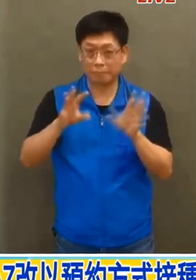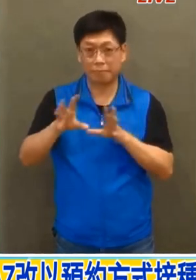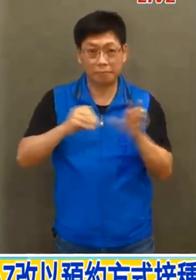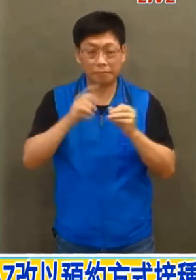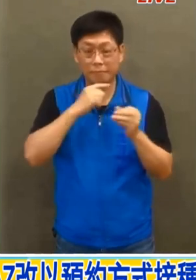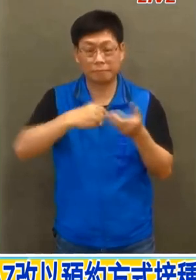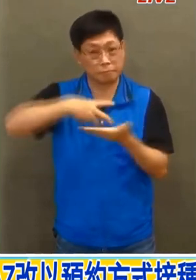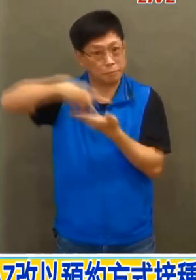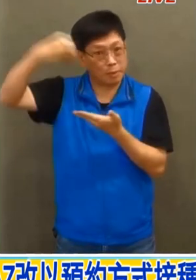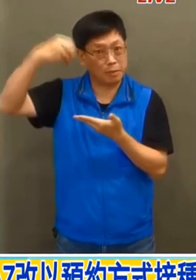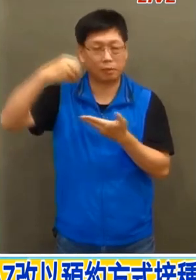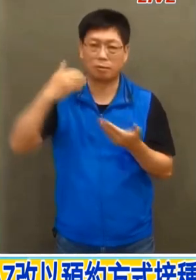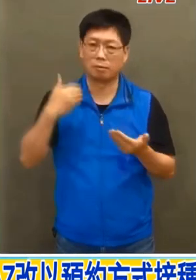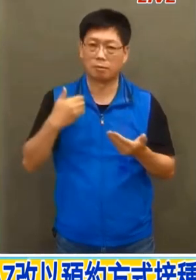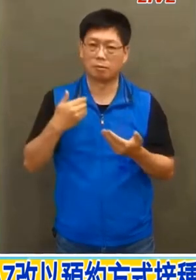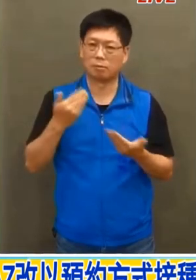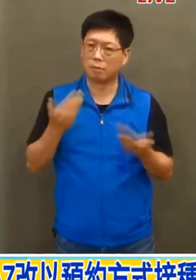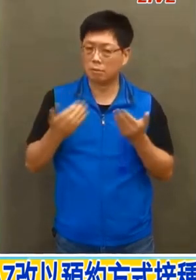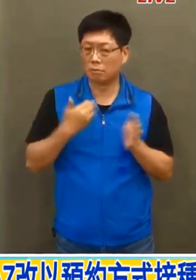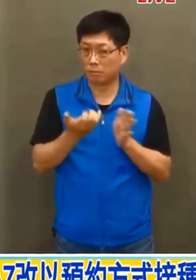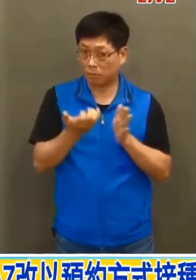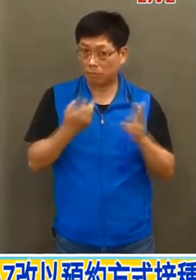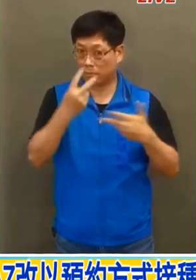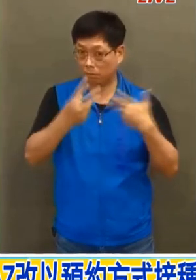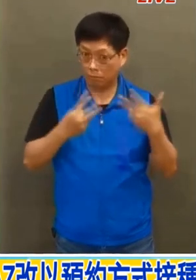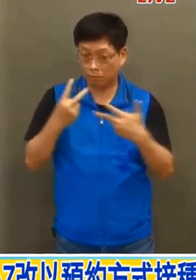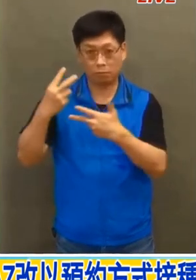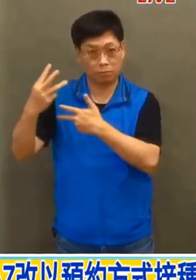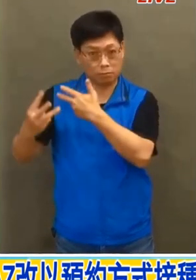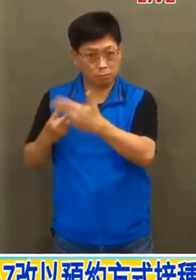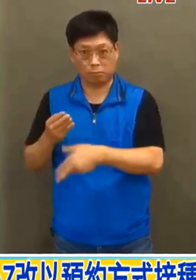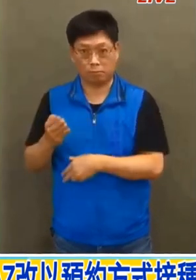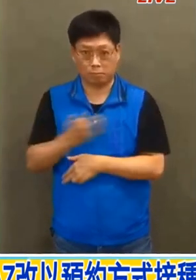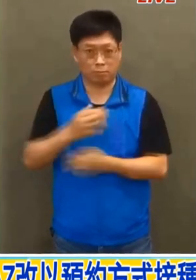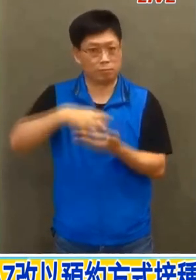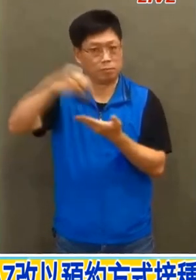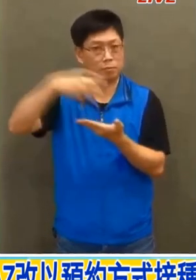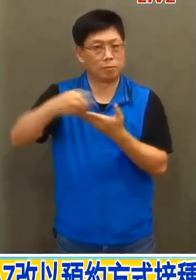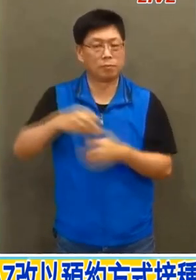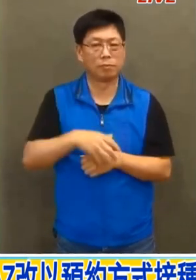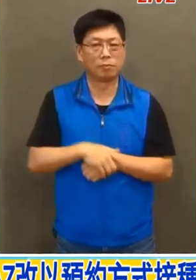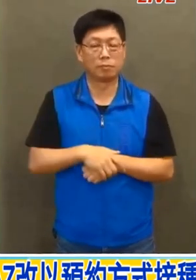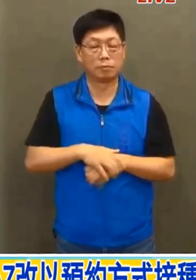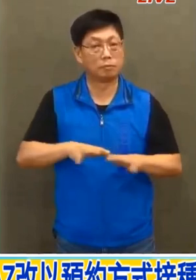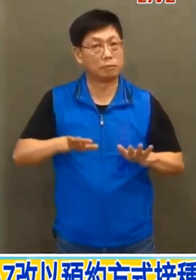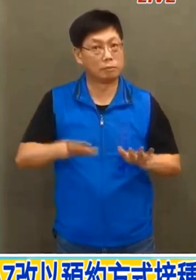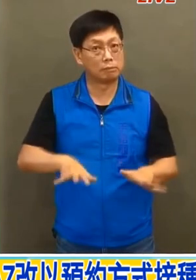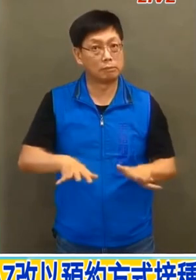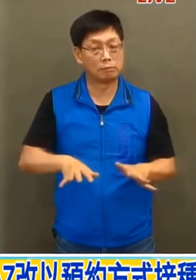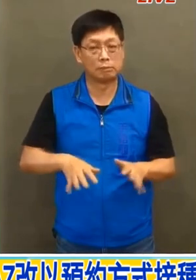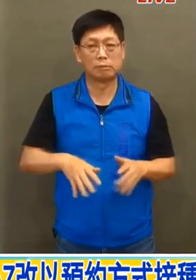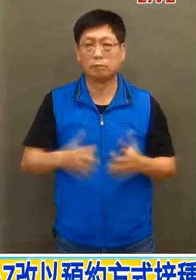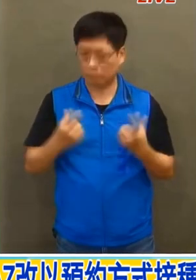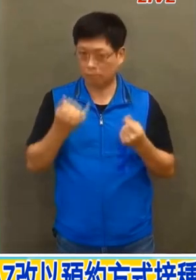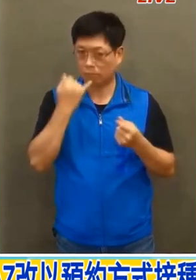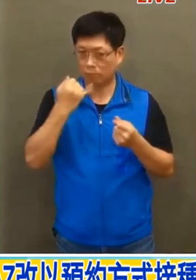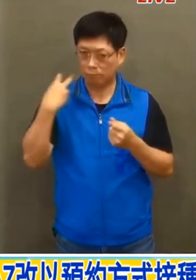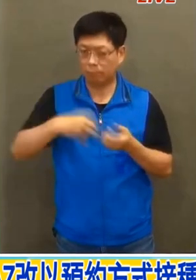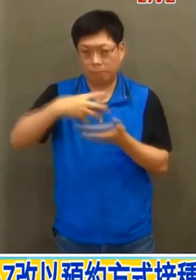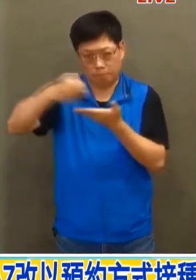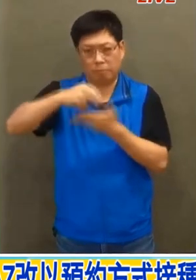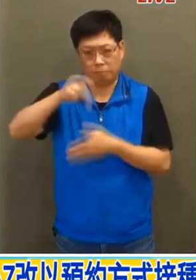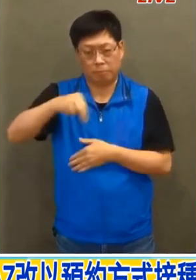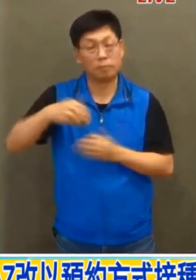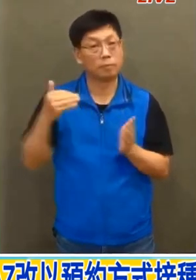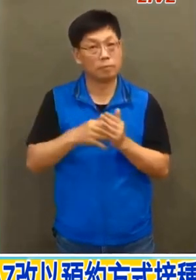的上传大概都是前2周到前3周所上传的，那目前都还可以继续上传，